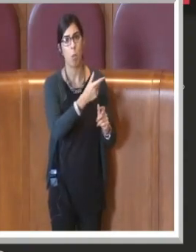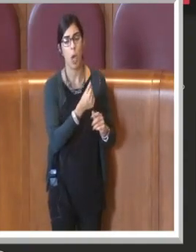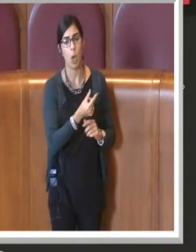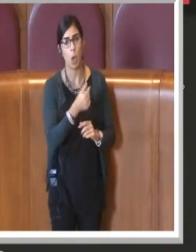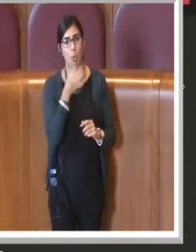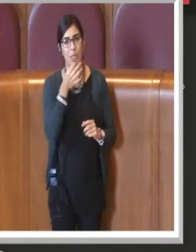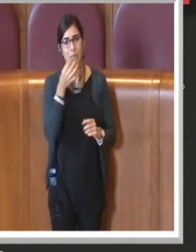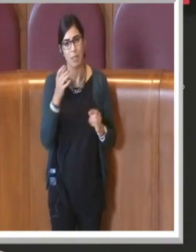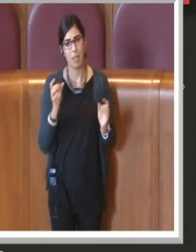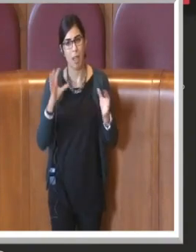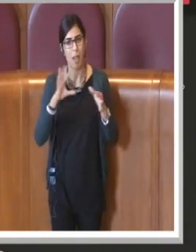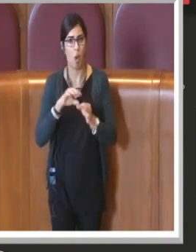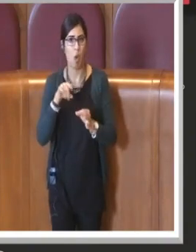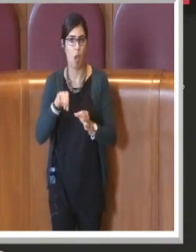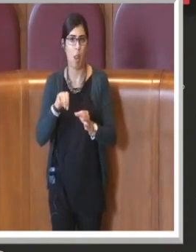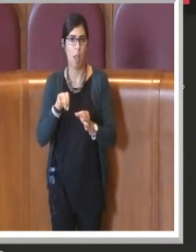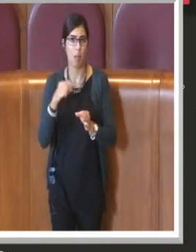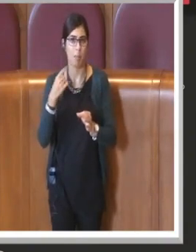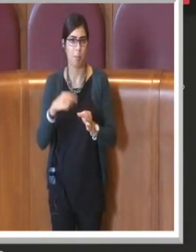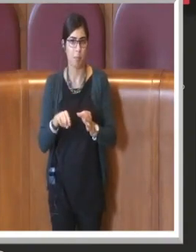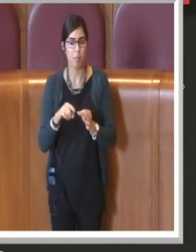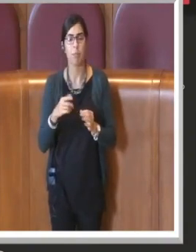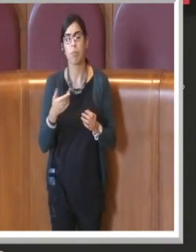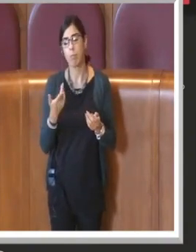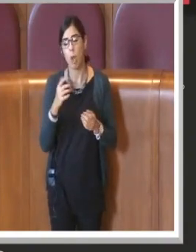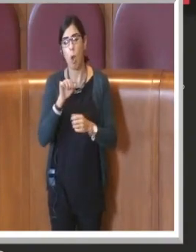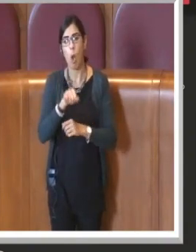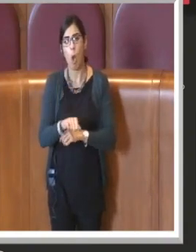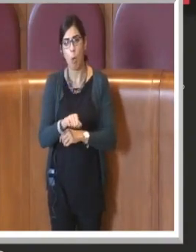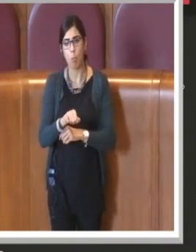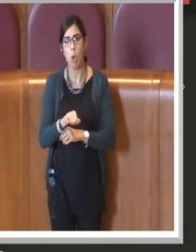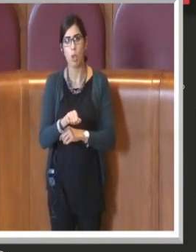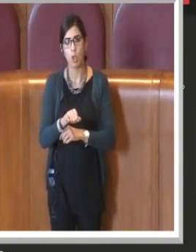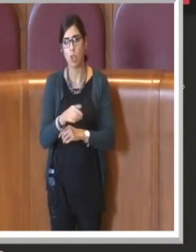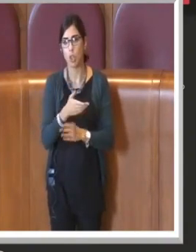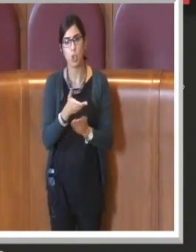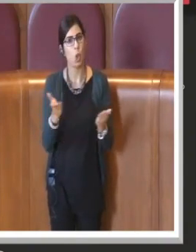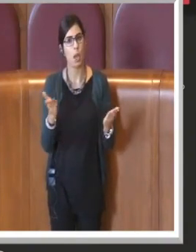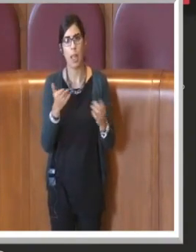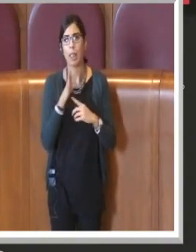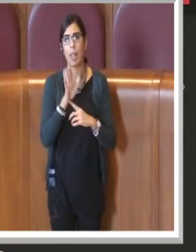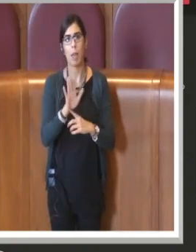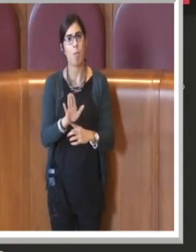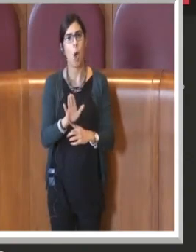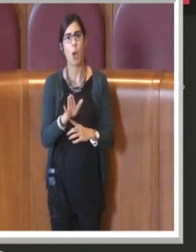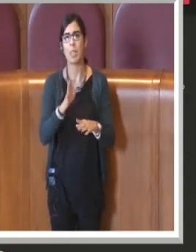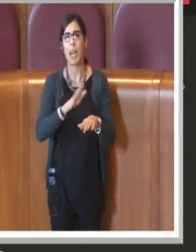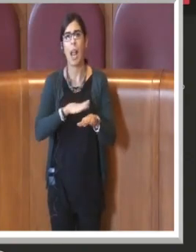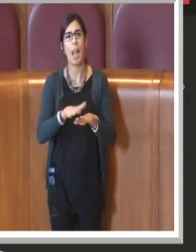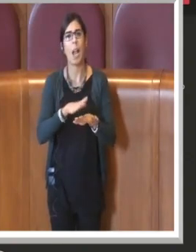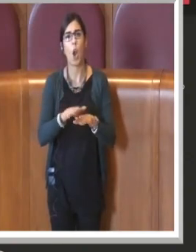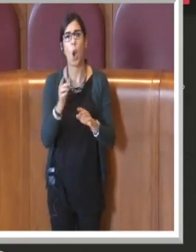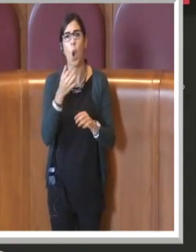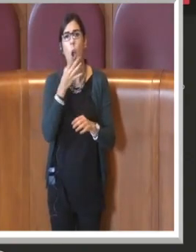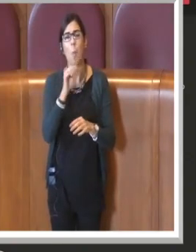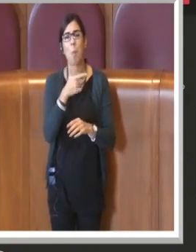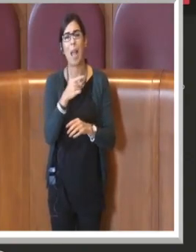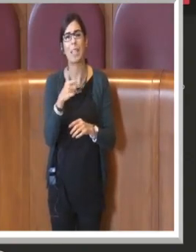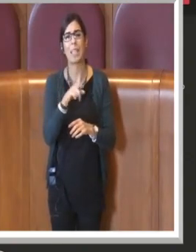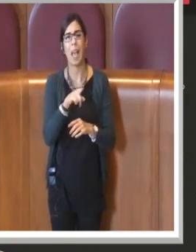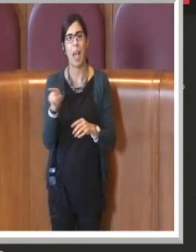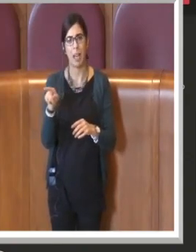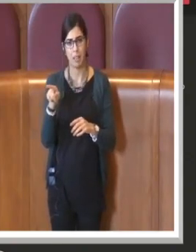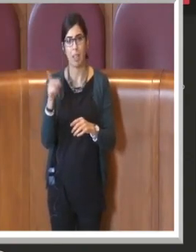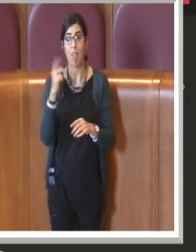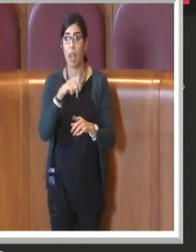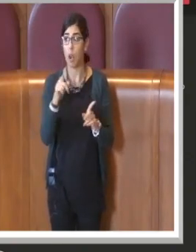mi sembra che le opposizioni abbiano dimostrato tutta la loro incompetenza che attribuiscono a noi in questi ordini del giorno, e